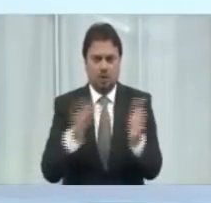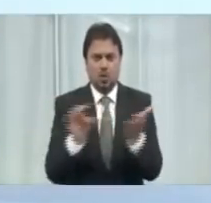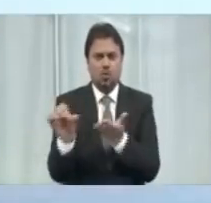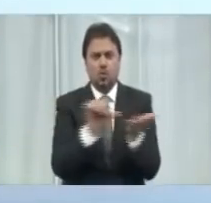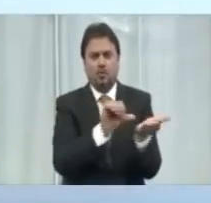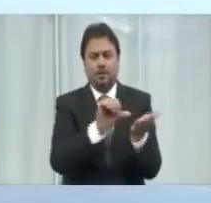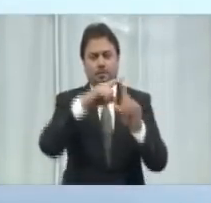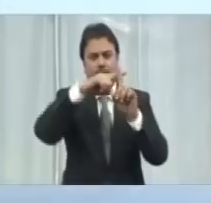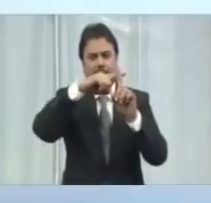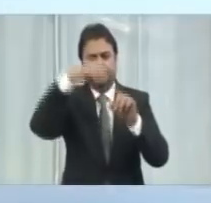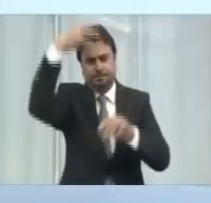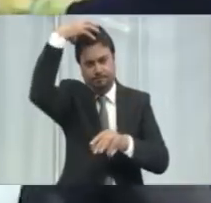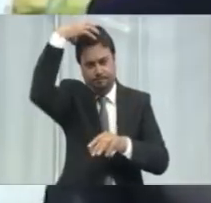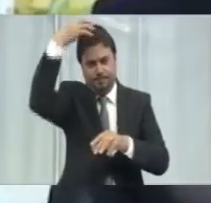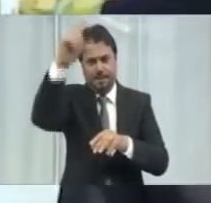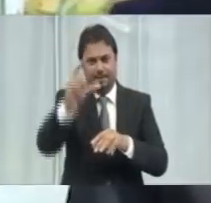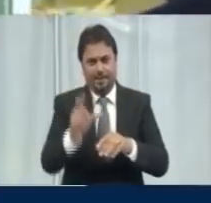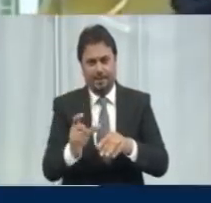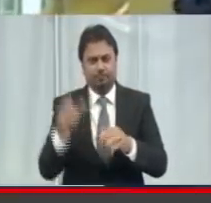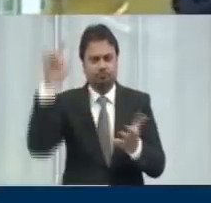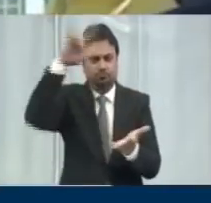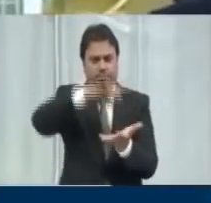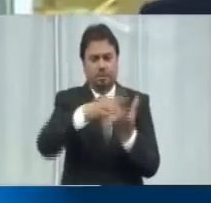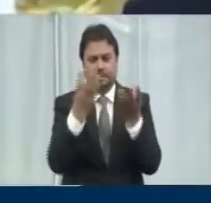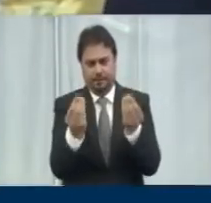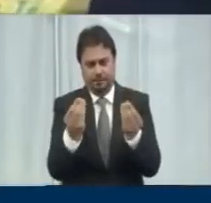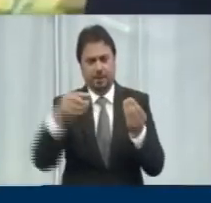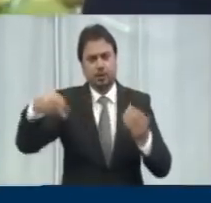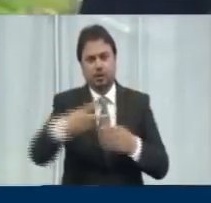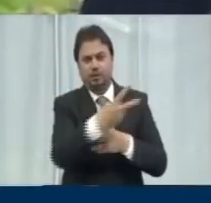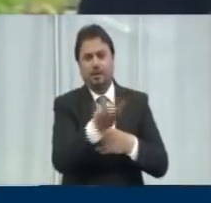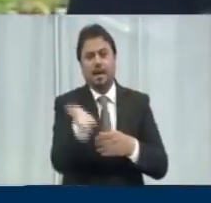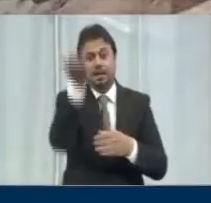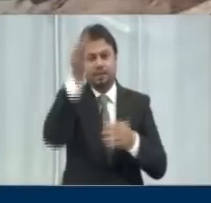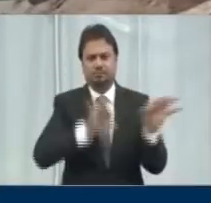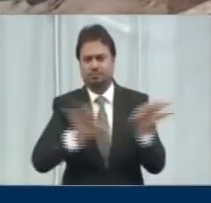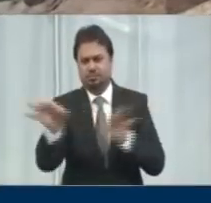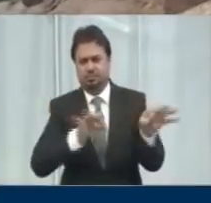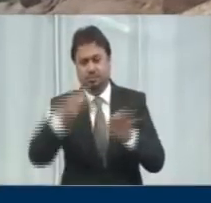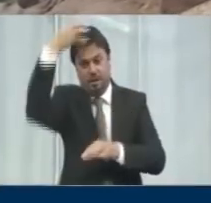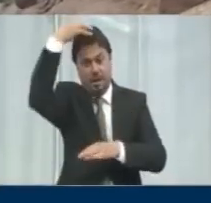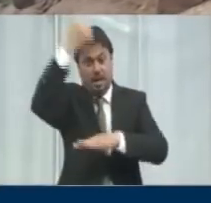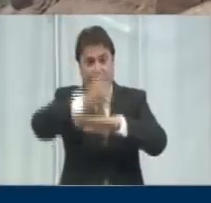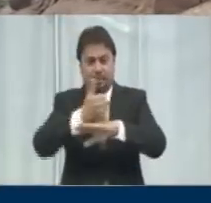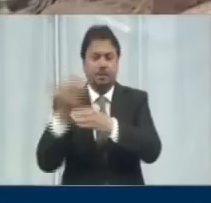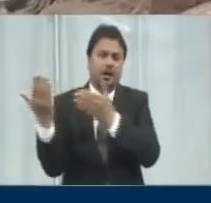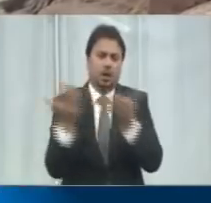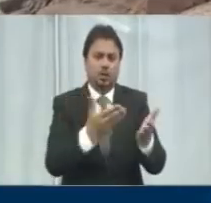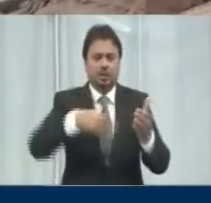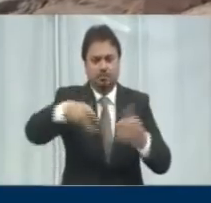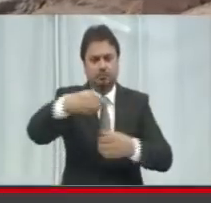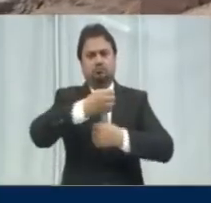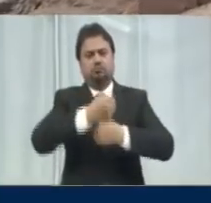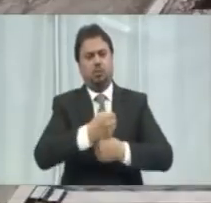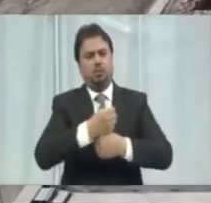وفد الفاتيكان يصل إلى النجف الأشرف، واستمرار الاستعدادات لزيارة البابا.